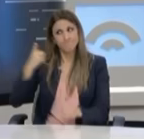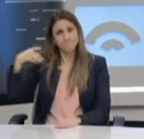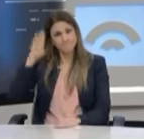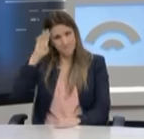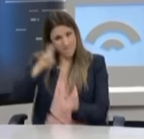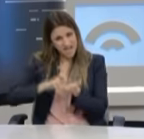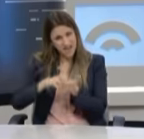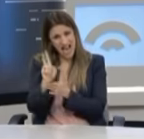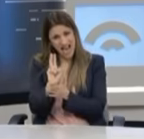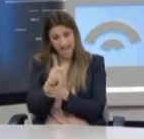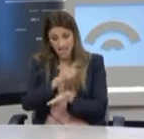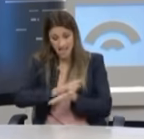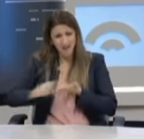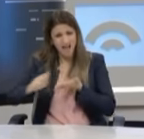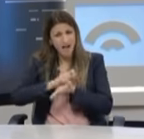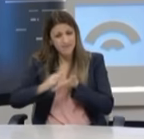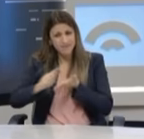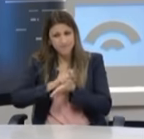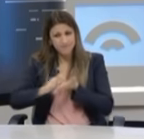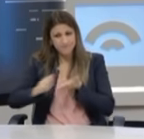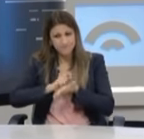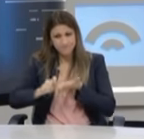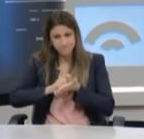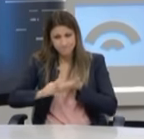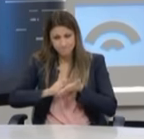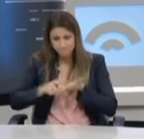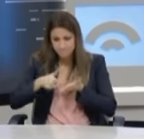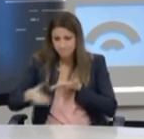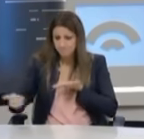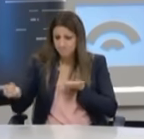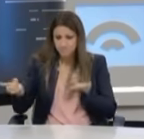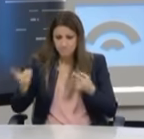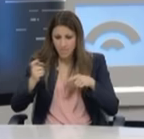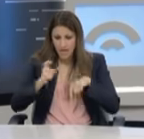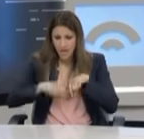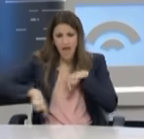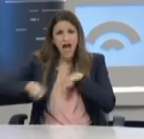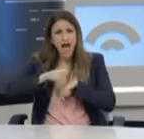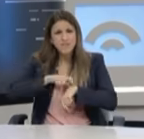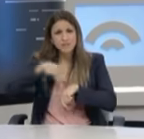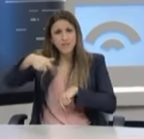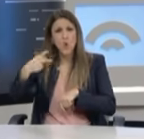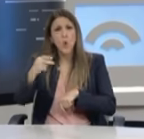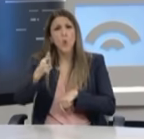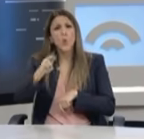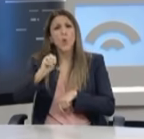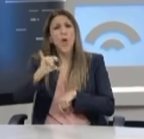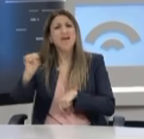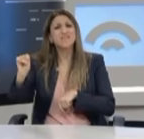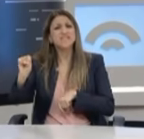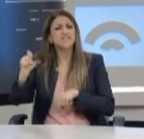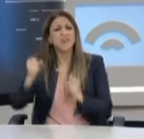οποίο γράφει, αναλύοντας την κατάσταση και τη θέση στην οποία έχει περιέλθει ο Γκρουεύσκι, και